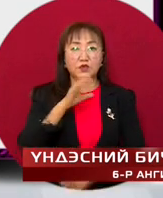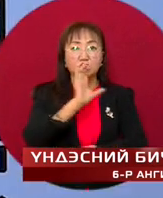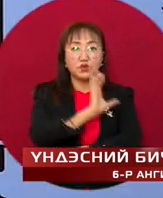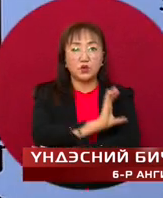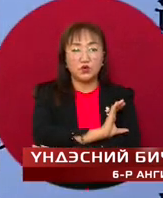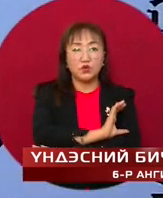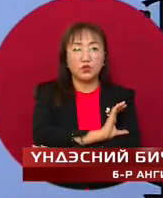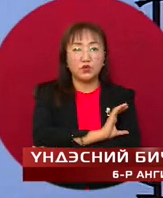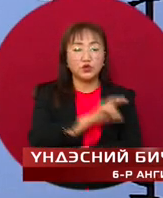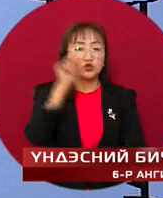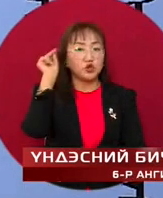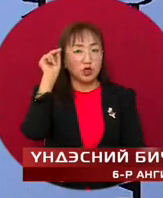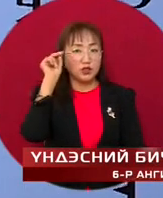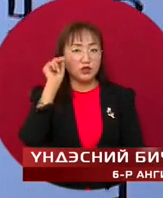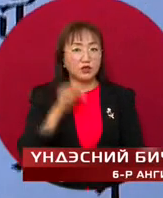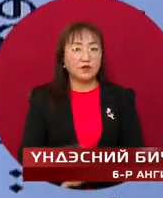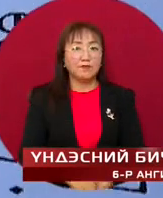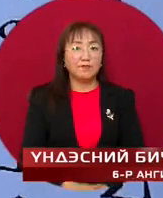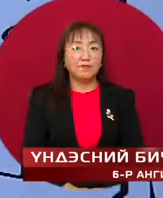сургуульд сурдаг.